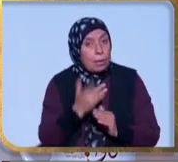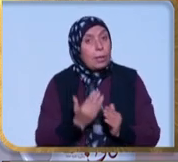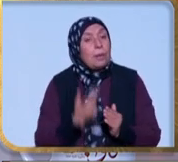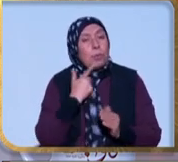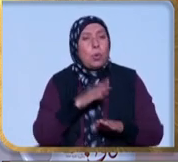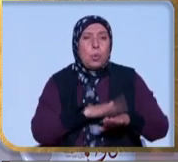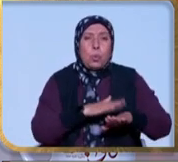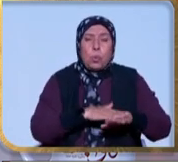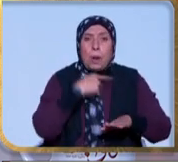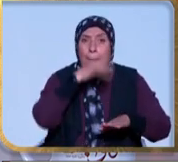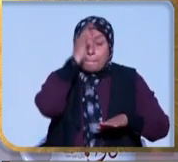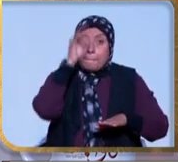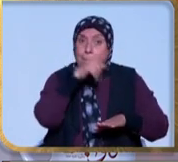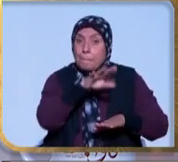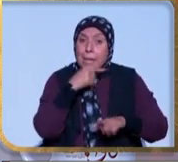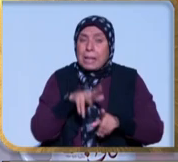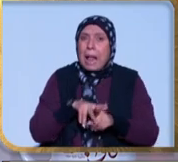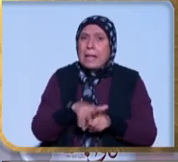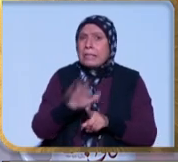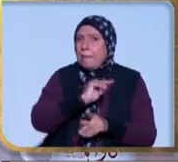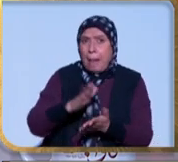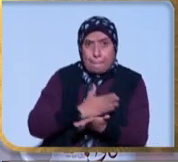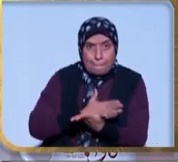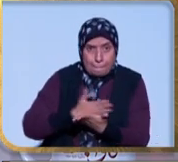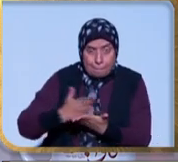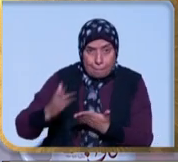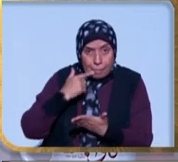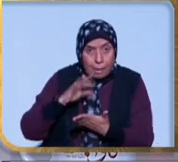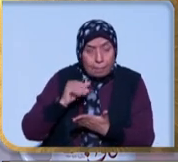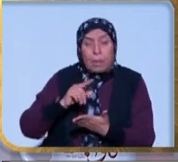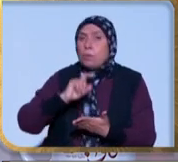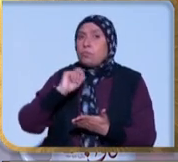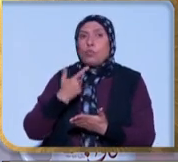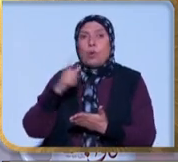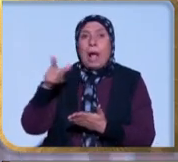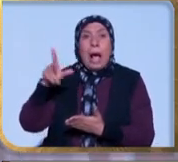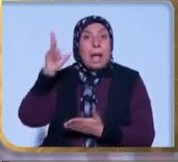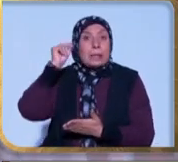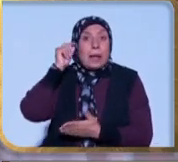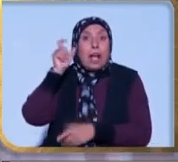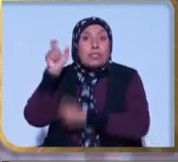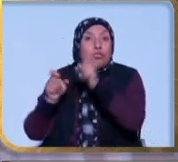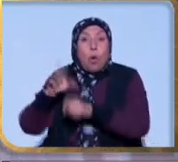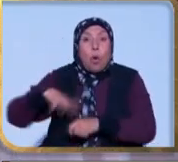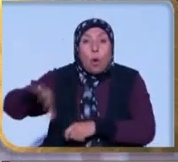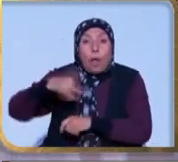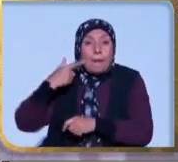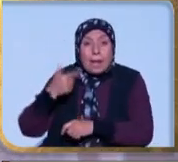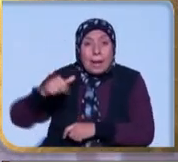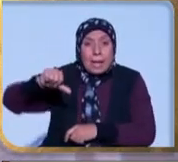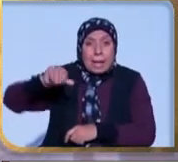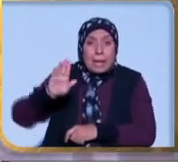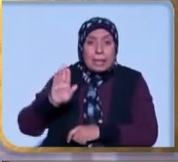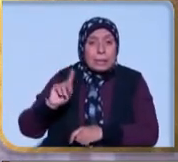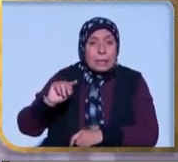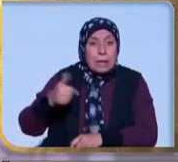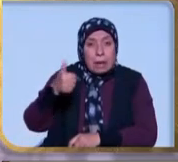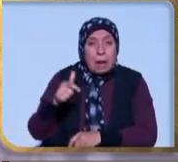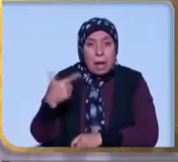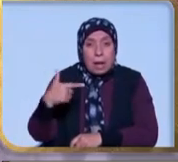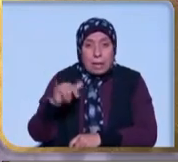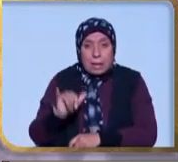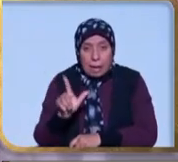لك ولنرسلن معك بني إسرائيل، واستعملوا اللام للتأكيد على هذا الأمر، لنؤمنن لك ولنرسلن معك بني